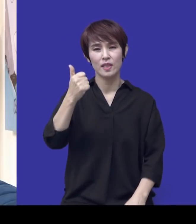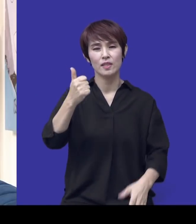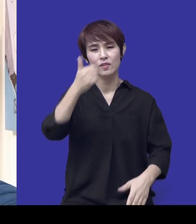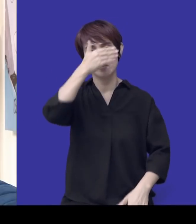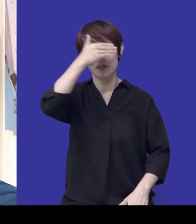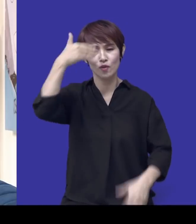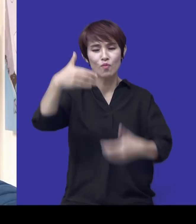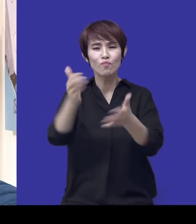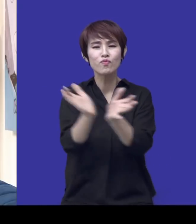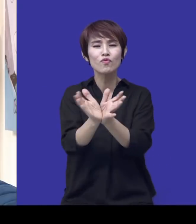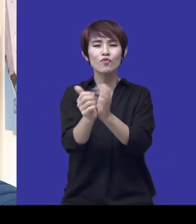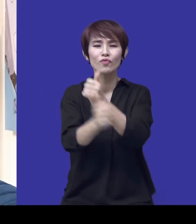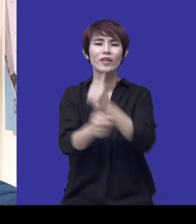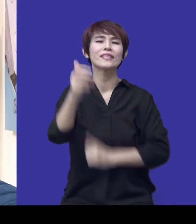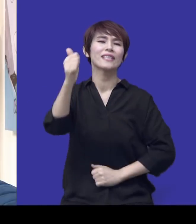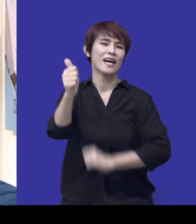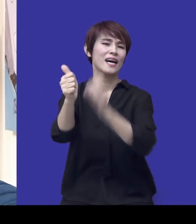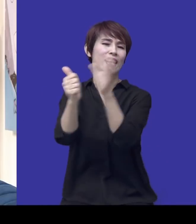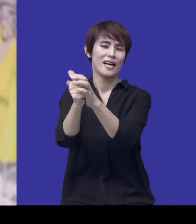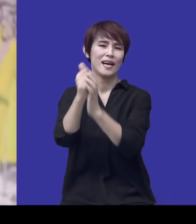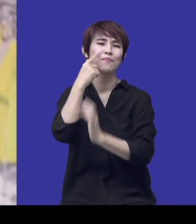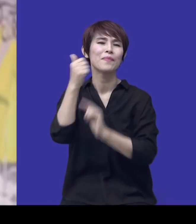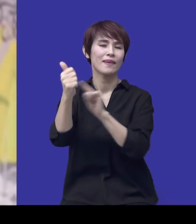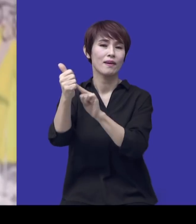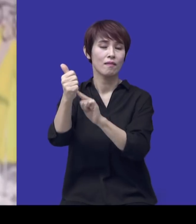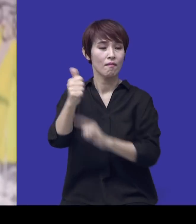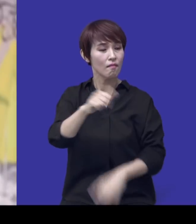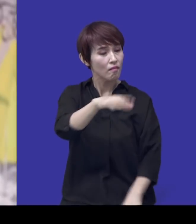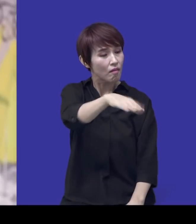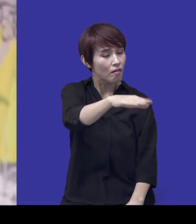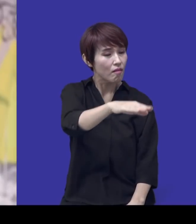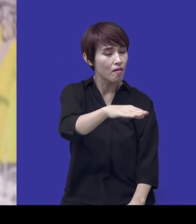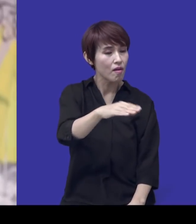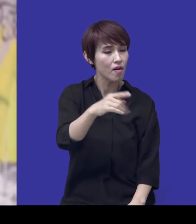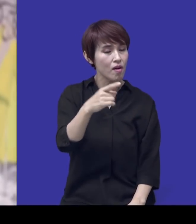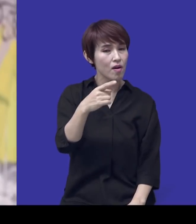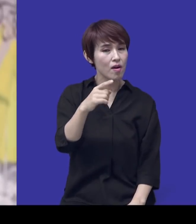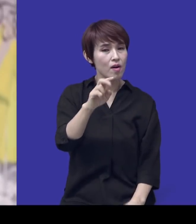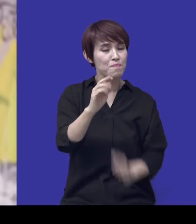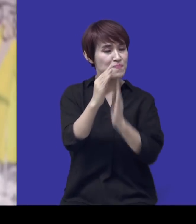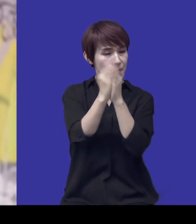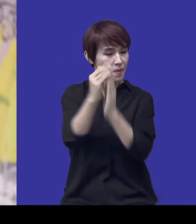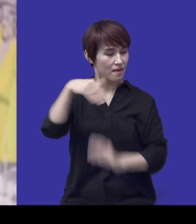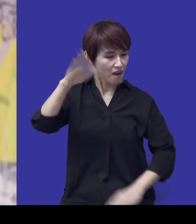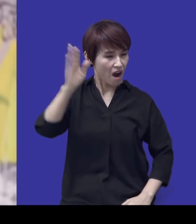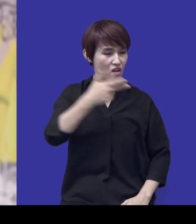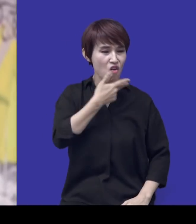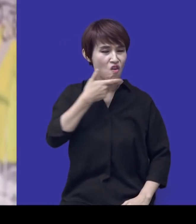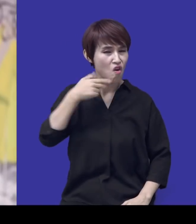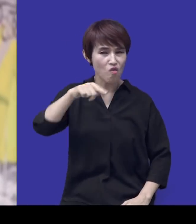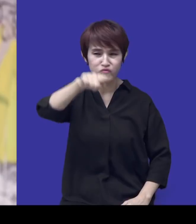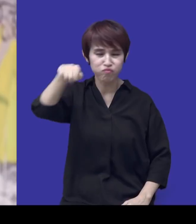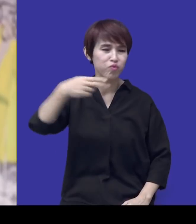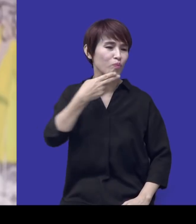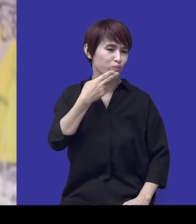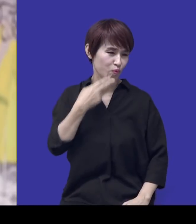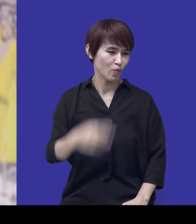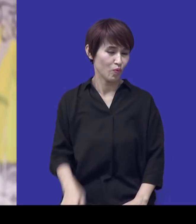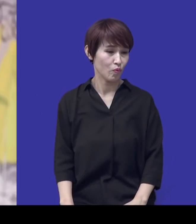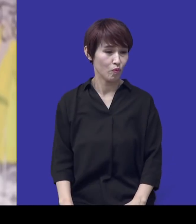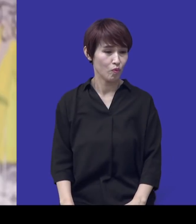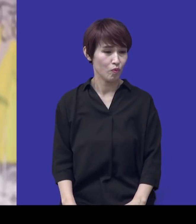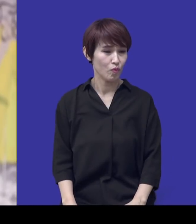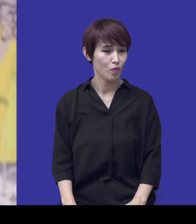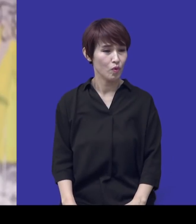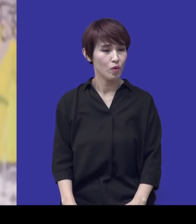예. 저한테 한번 말을 하셨어요. 예. 미얀마 간다는데 뭐 영어 할 사람도 없다고 하더라. 게다가 여기